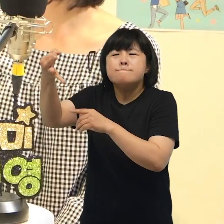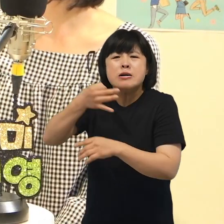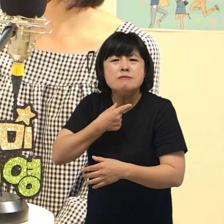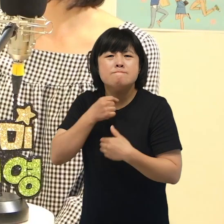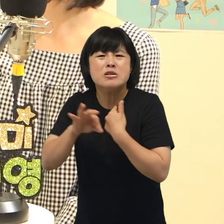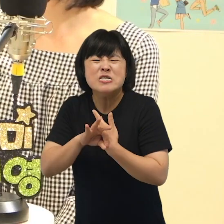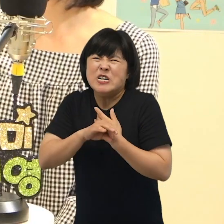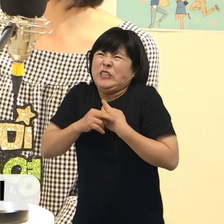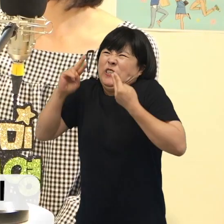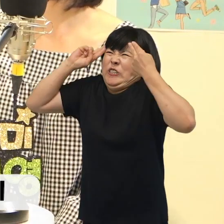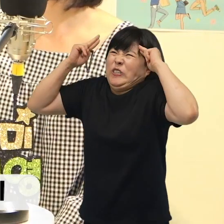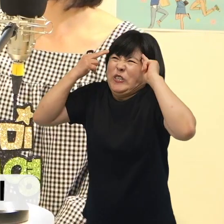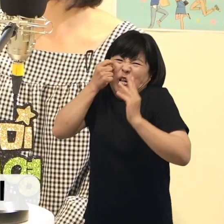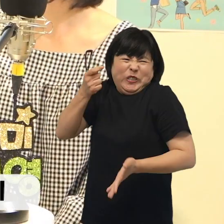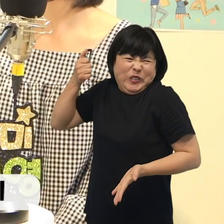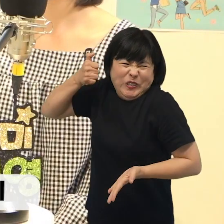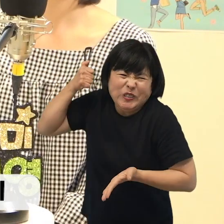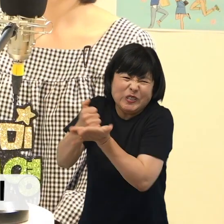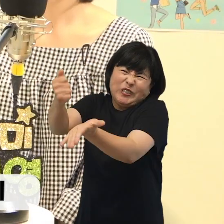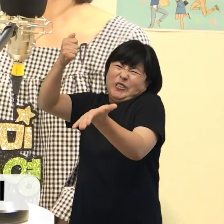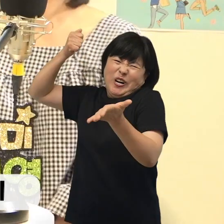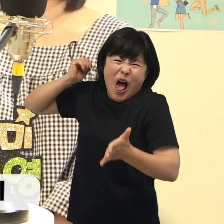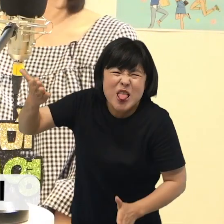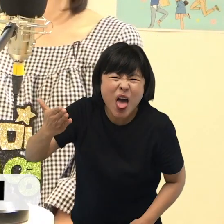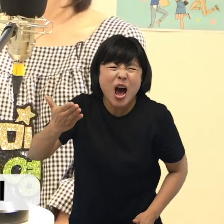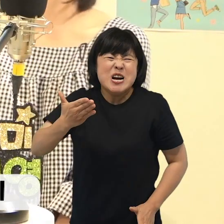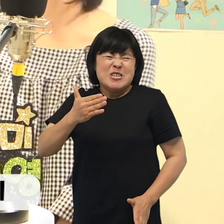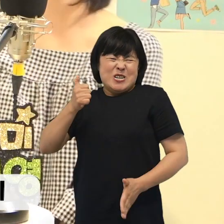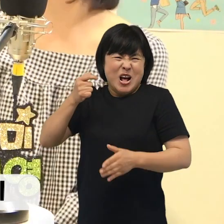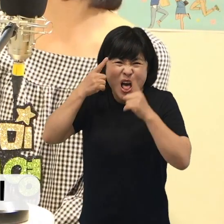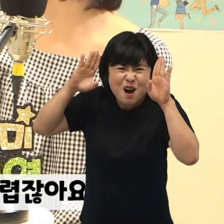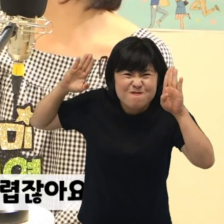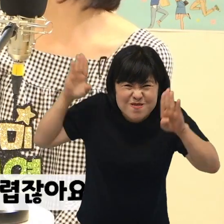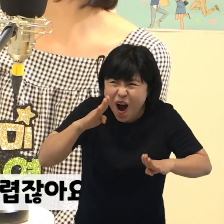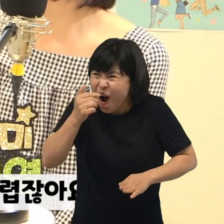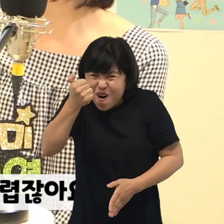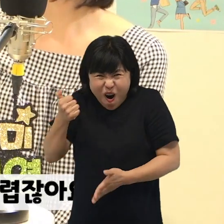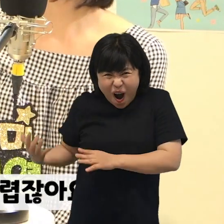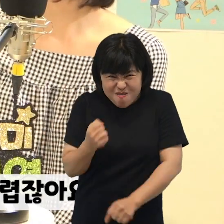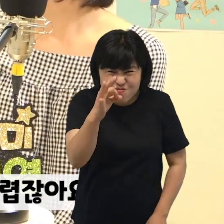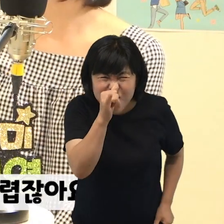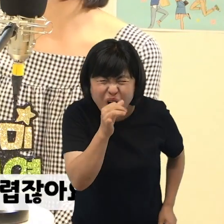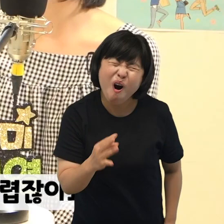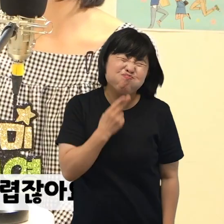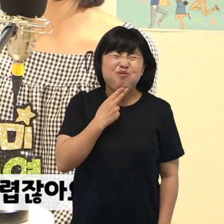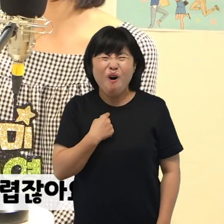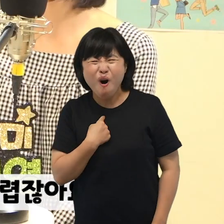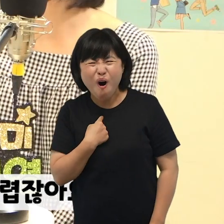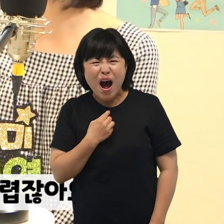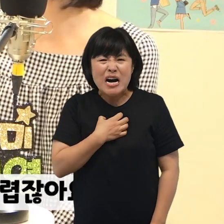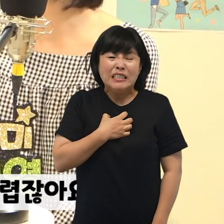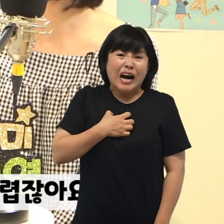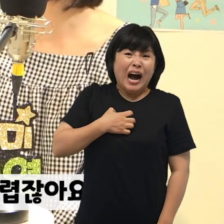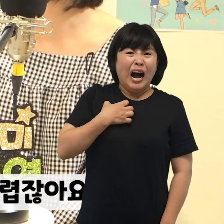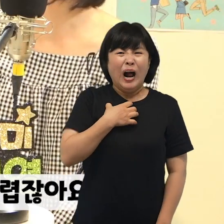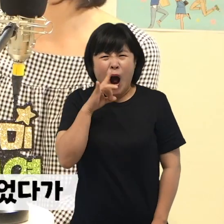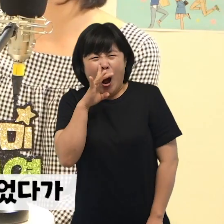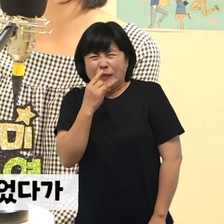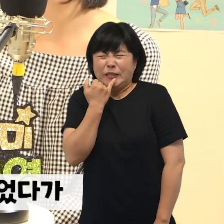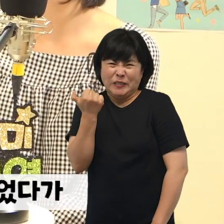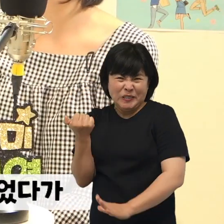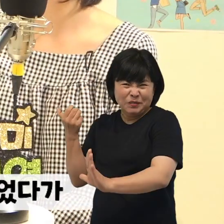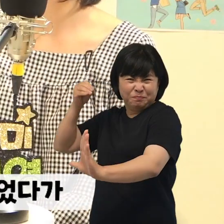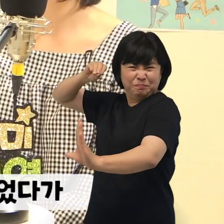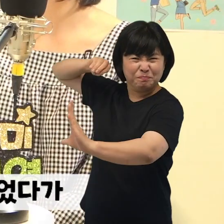지원금을 많이 받으려면 매달 50만 원을 넣어야 되는데 네. 그 대학생한테 사실 50만 저 원을 매달 넣는 한달 건 알바비 어렵잖아요. 아니죠.